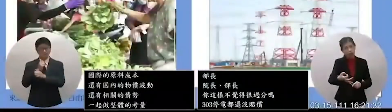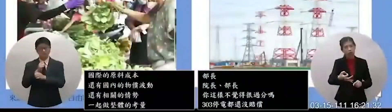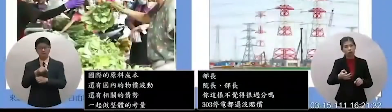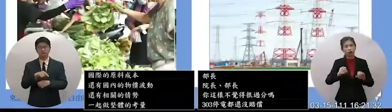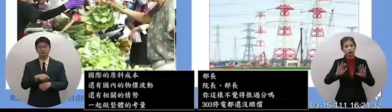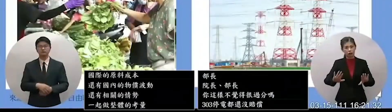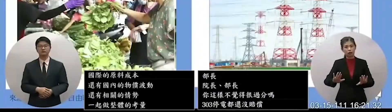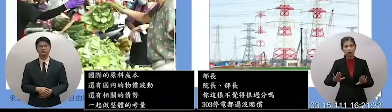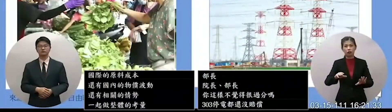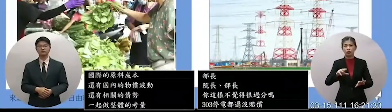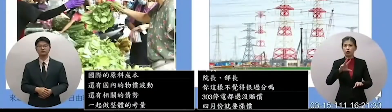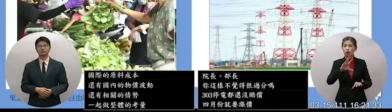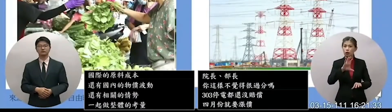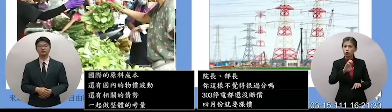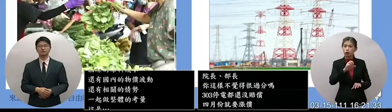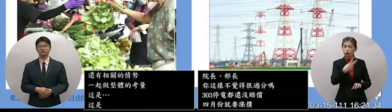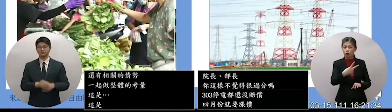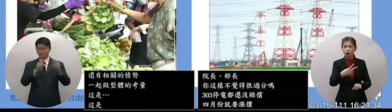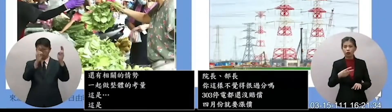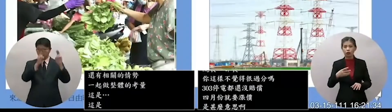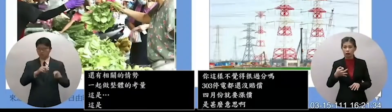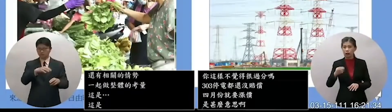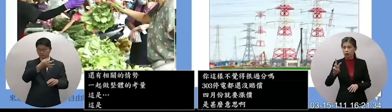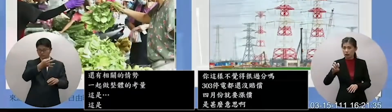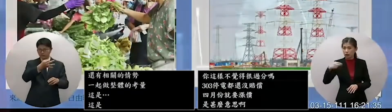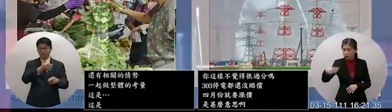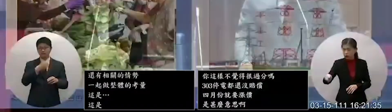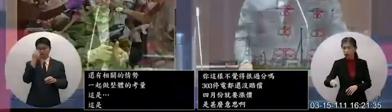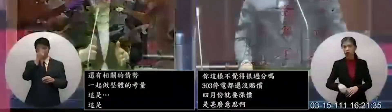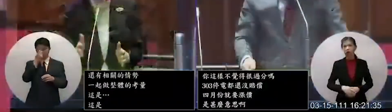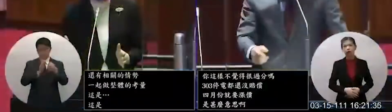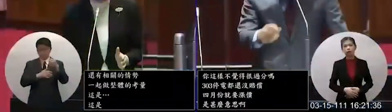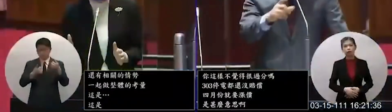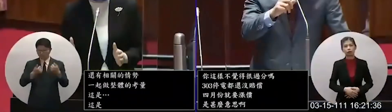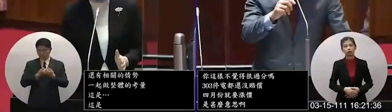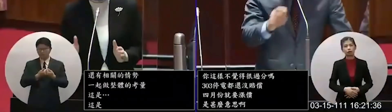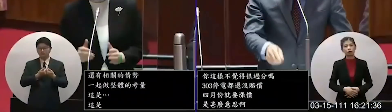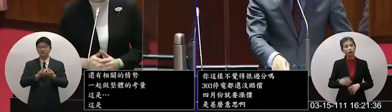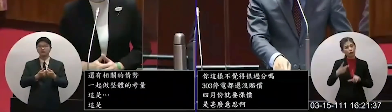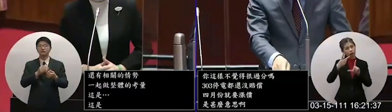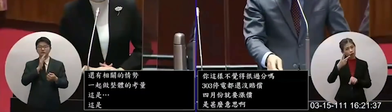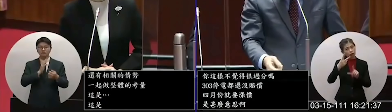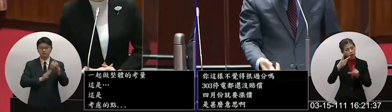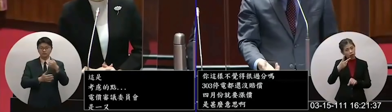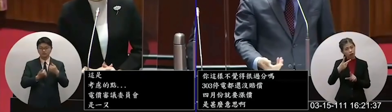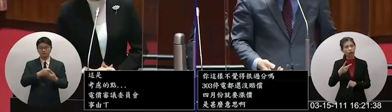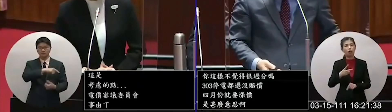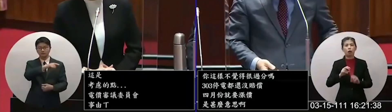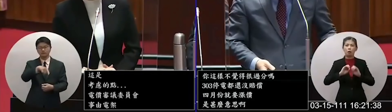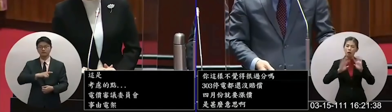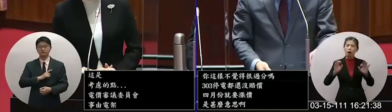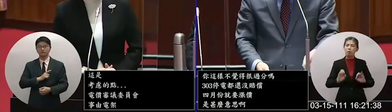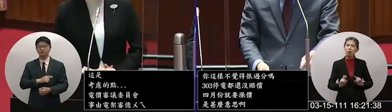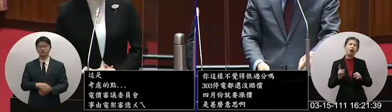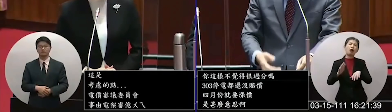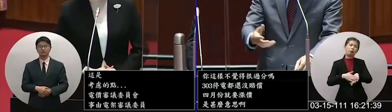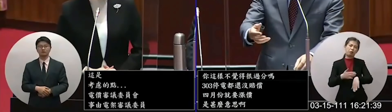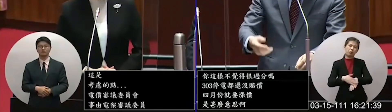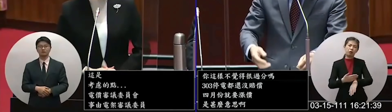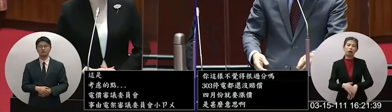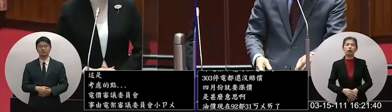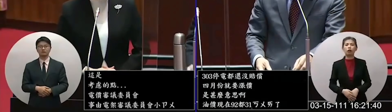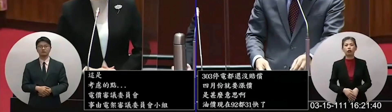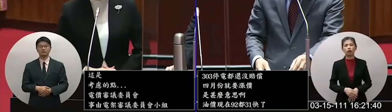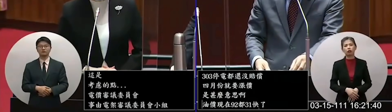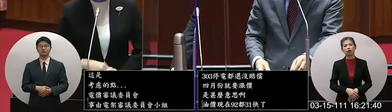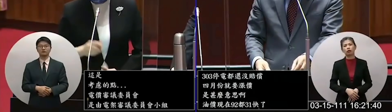现在连92都31块啦、啊。 电价审议委员会是由电价。 你们二月份的时候，你们都讲说不会涨啊，你们还讲